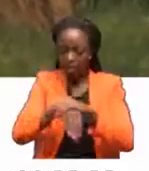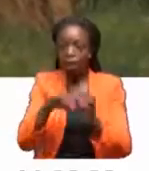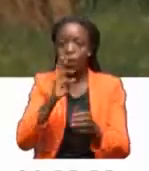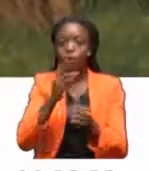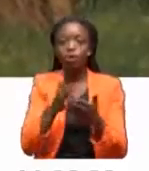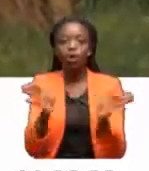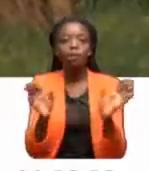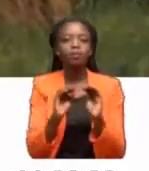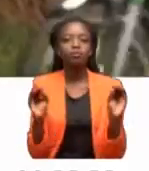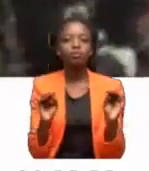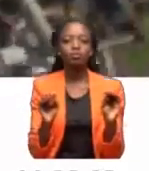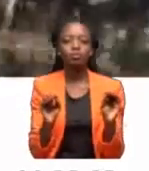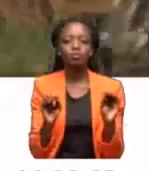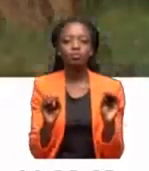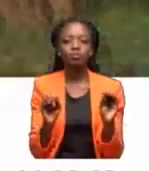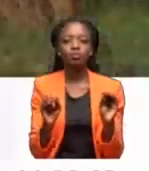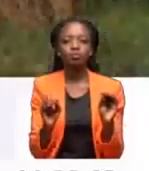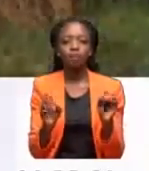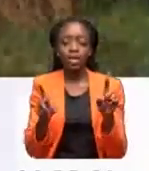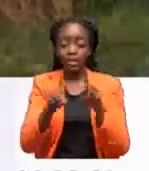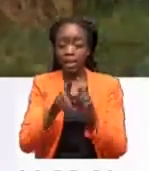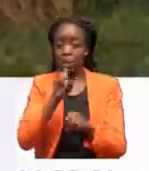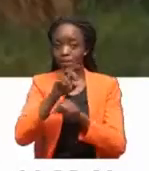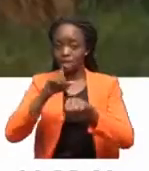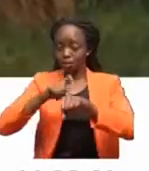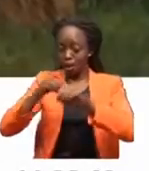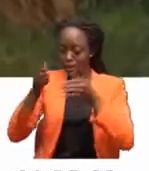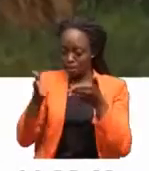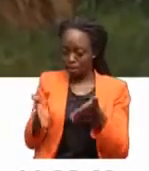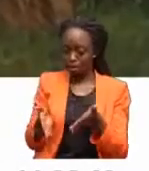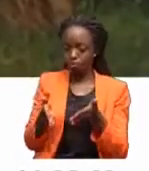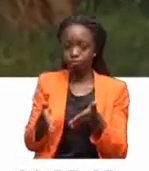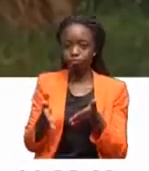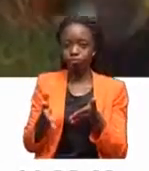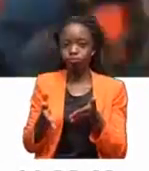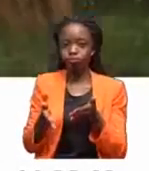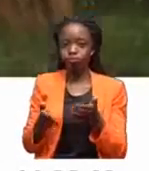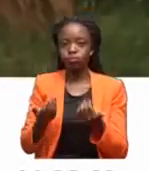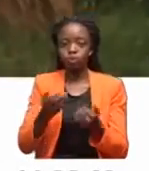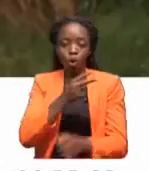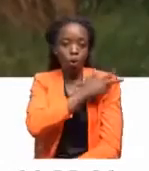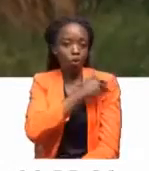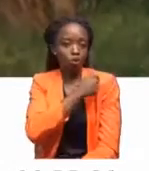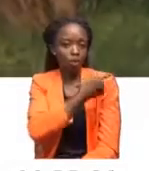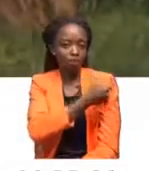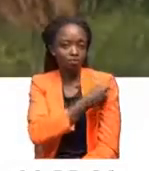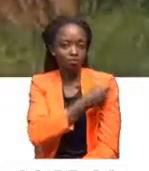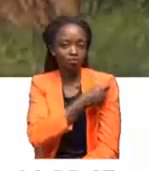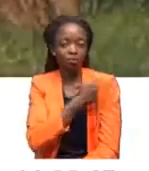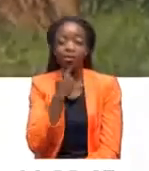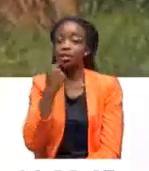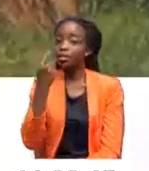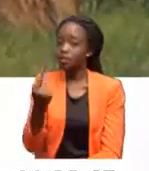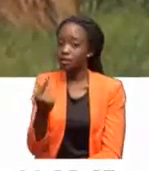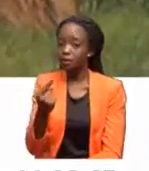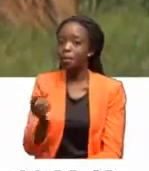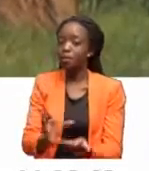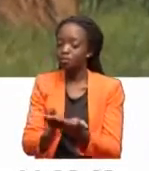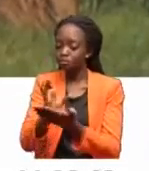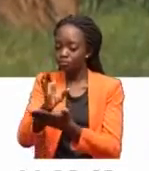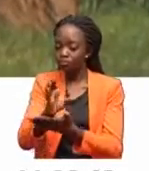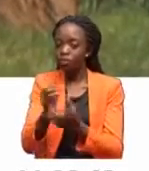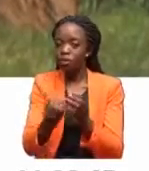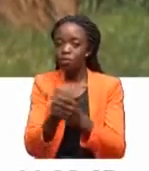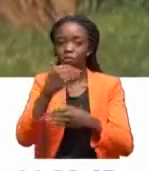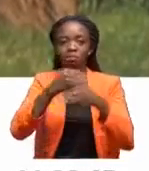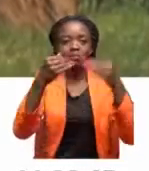na Nzoiasco. Angalia sasa mambo ya ma dispensary. Anasema ya kwamba anatoa dispensary zisijengwe